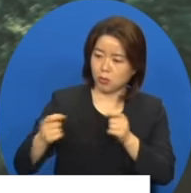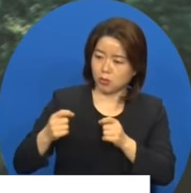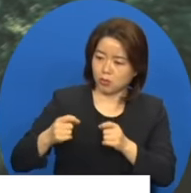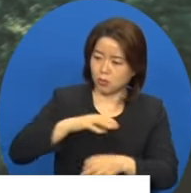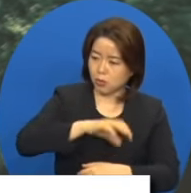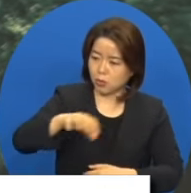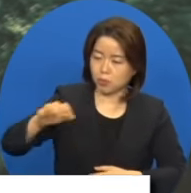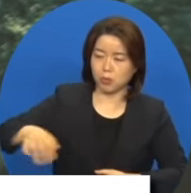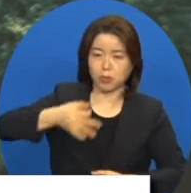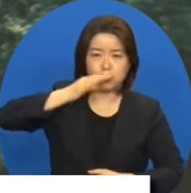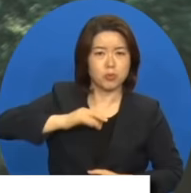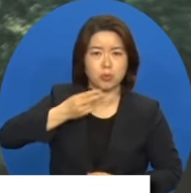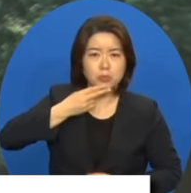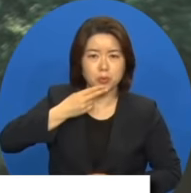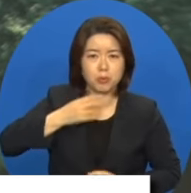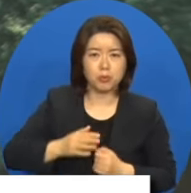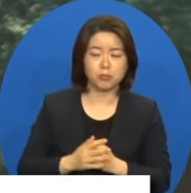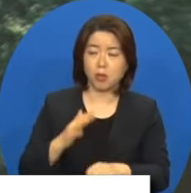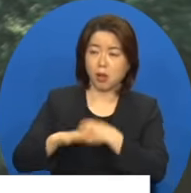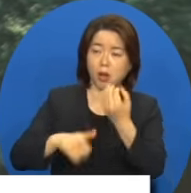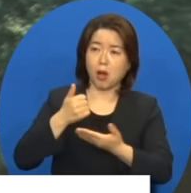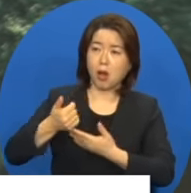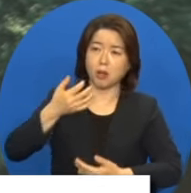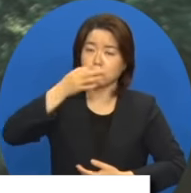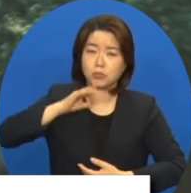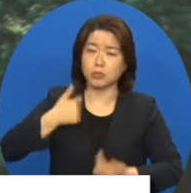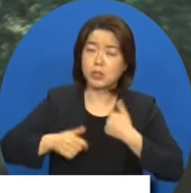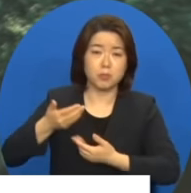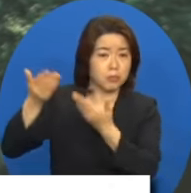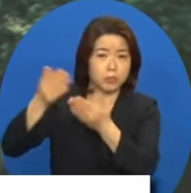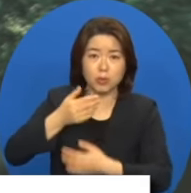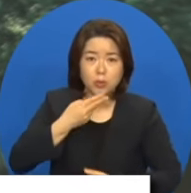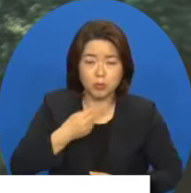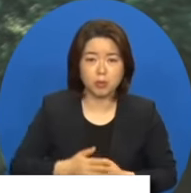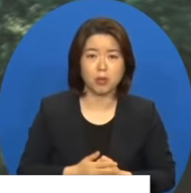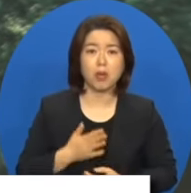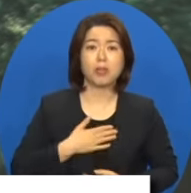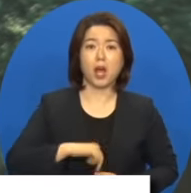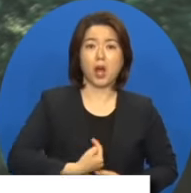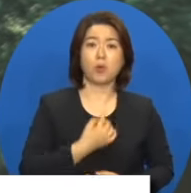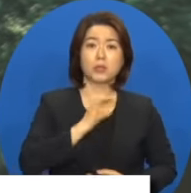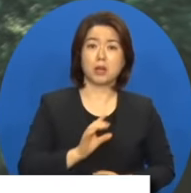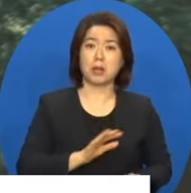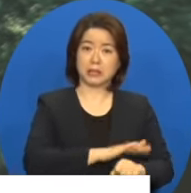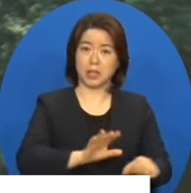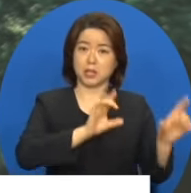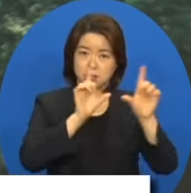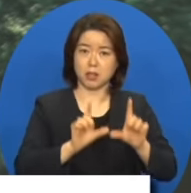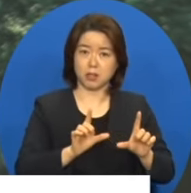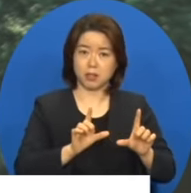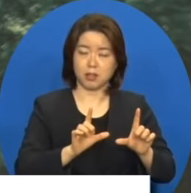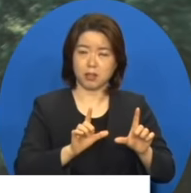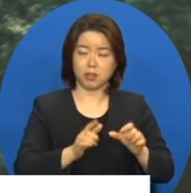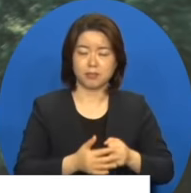유익이 없습니다. 하나님에게도 유익하지 않습니다. 그저 자기 혼자 잘 사는 거죠.